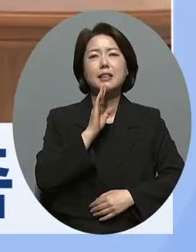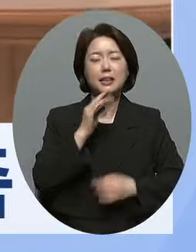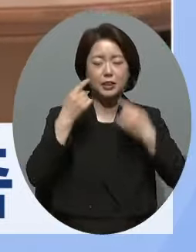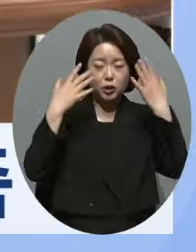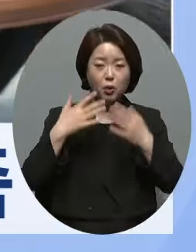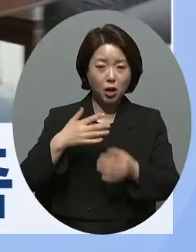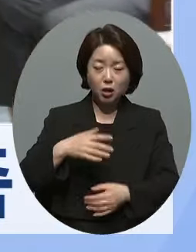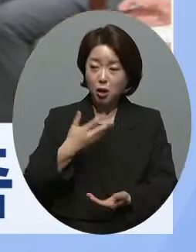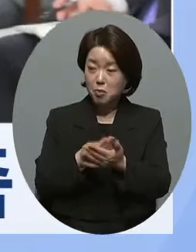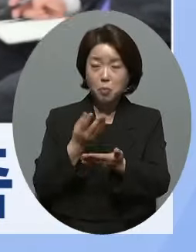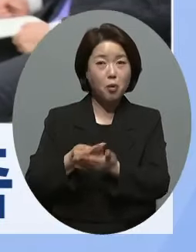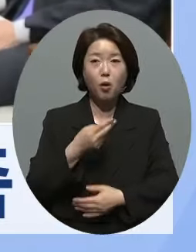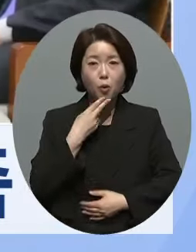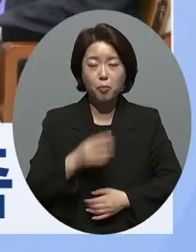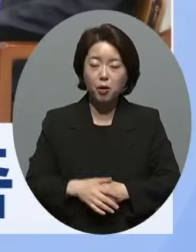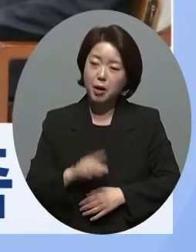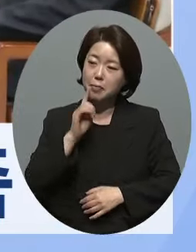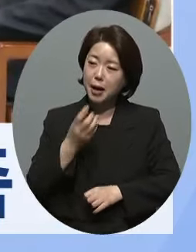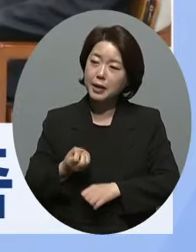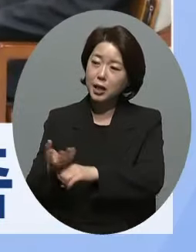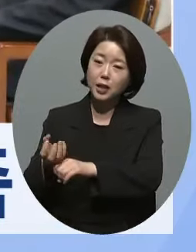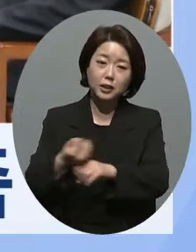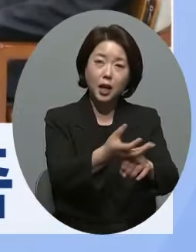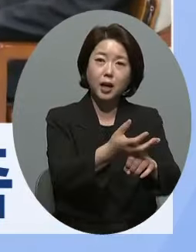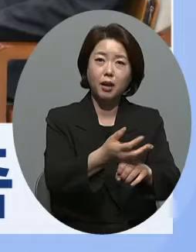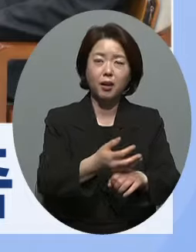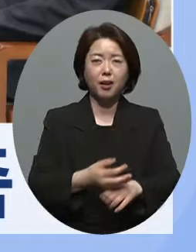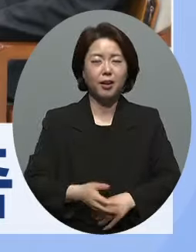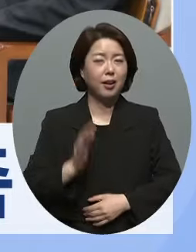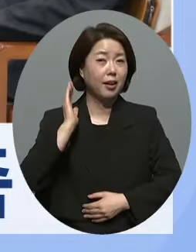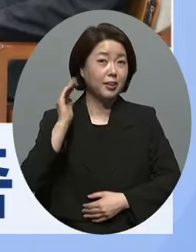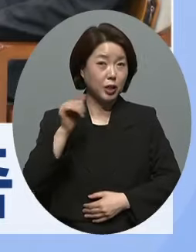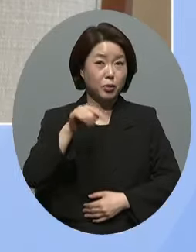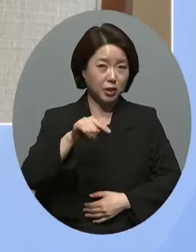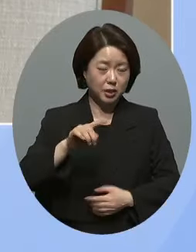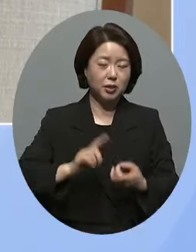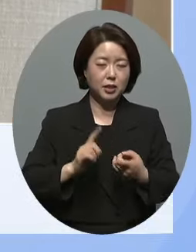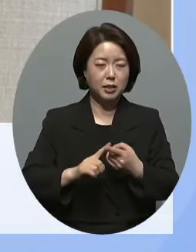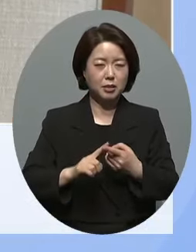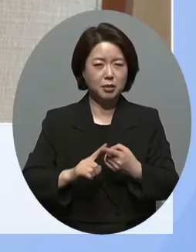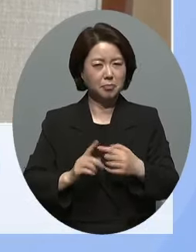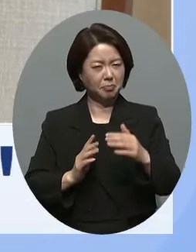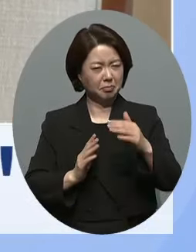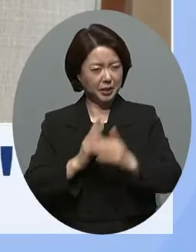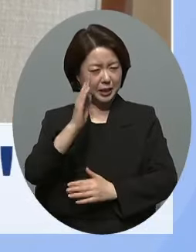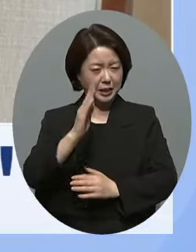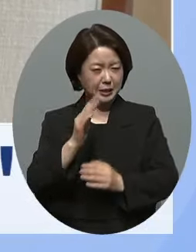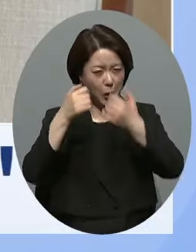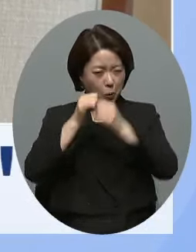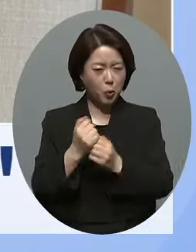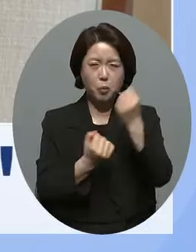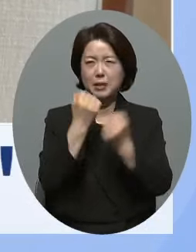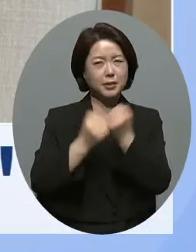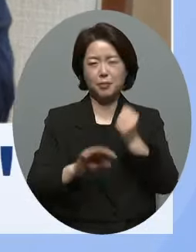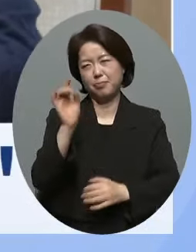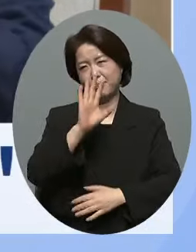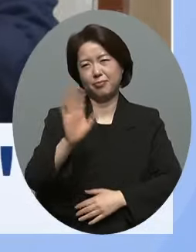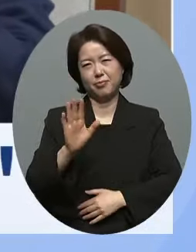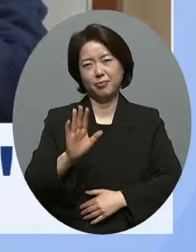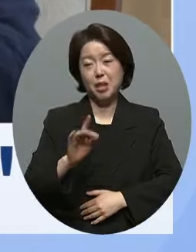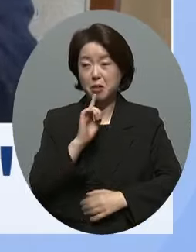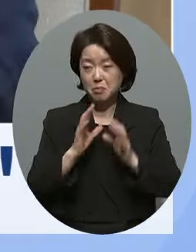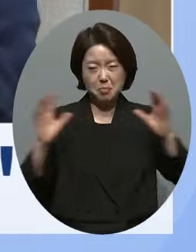얘기합니다 그렇다면 이게 전원 형식으로 나오는 건데 그러면 대통령께서이 문제를 너무 과도하게 또 자세하게 해명하다 보면 또 어 논란이 나올 수